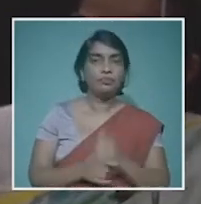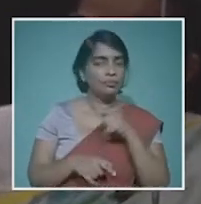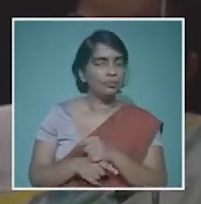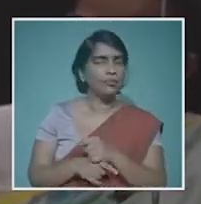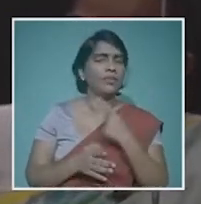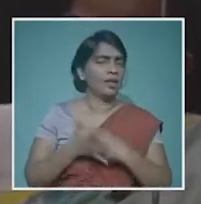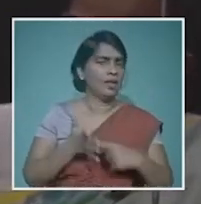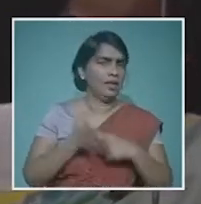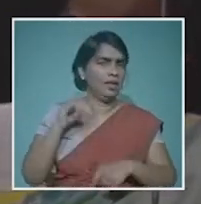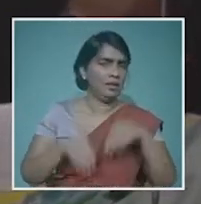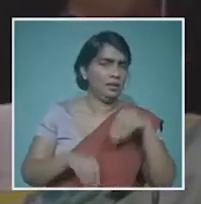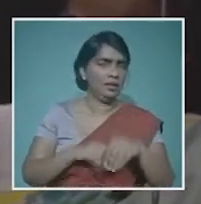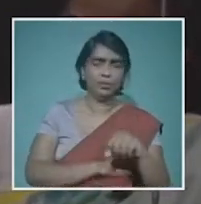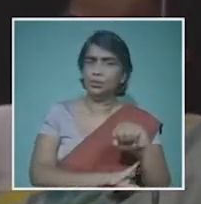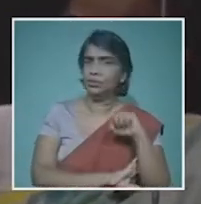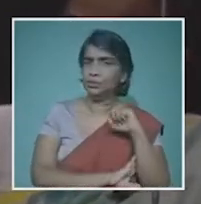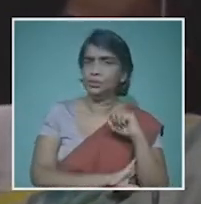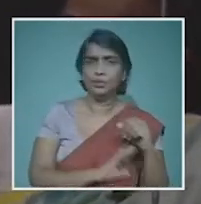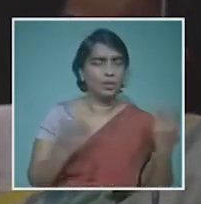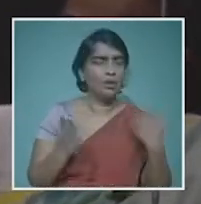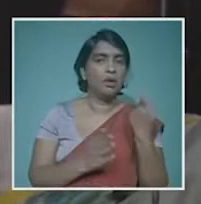එහෙමනම් දේශපාලන ශක්තිය නැත්තම්